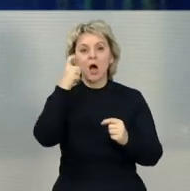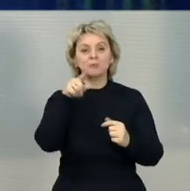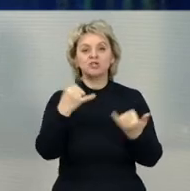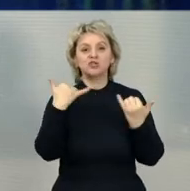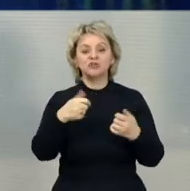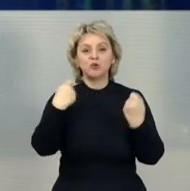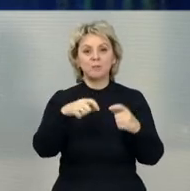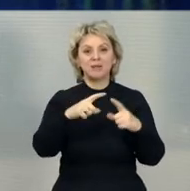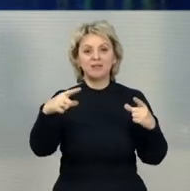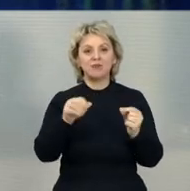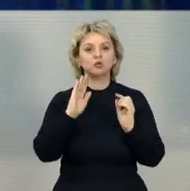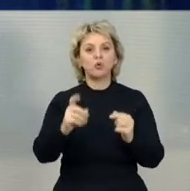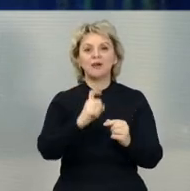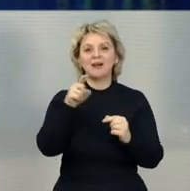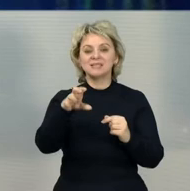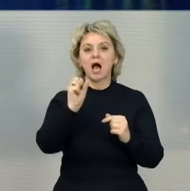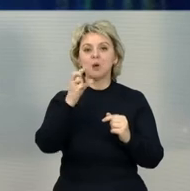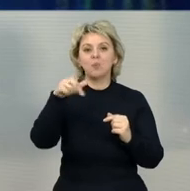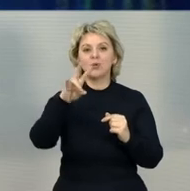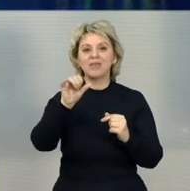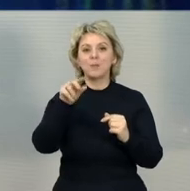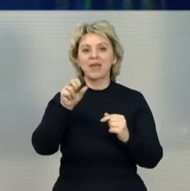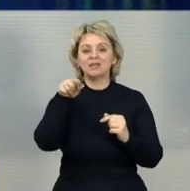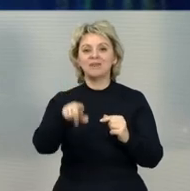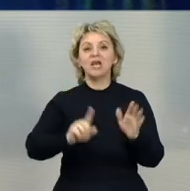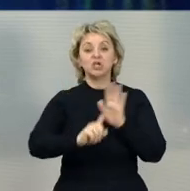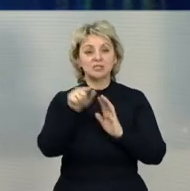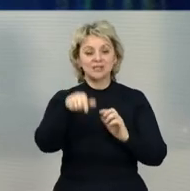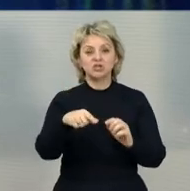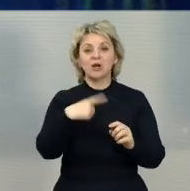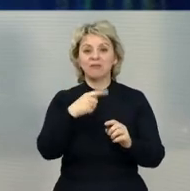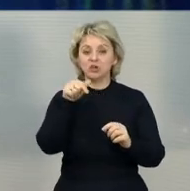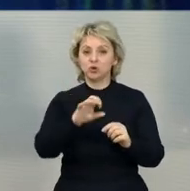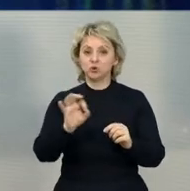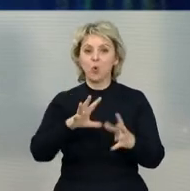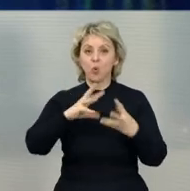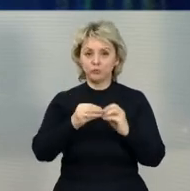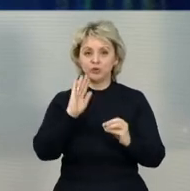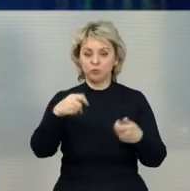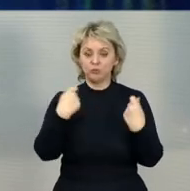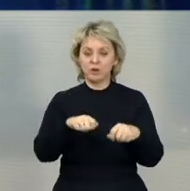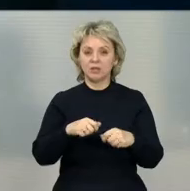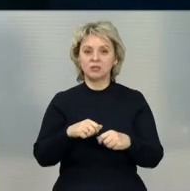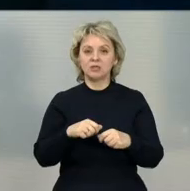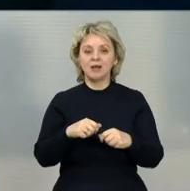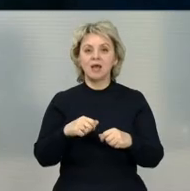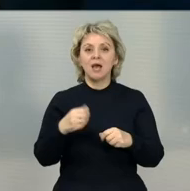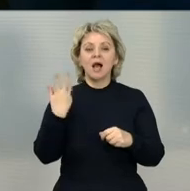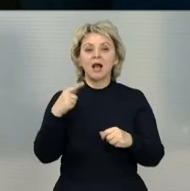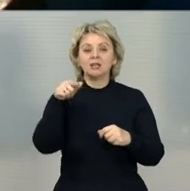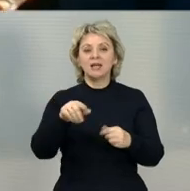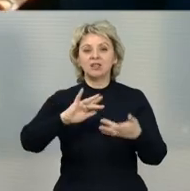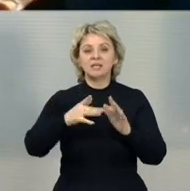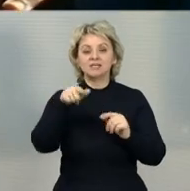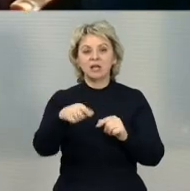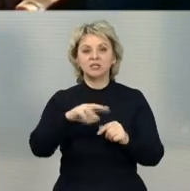сегодня отоваривать будут только владельцев абонементов, при том, что изначально анонсировалась общая продажа. А на сайте только за